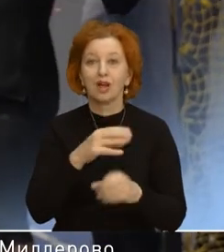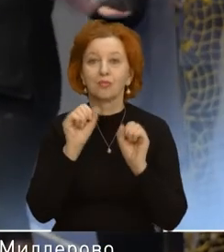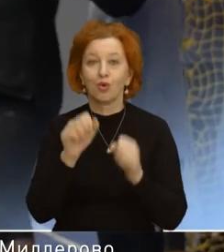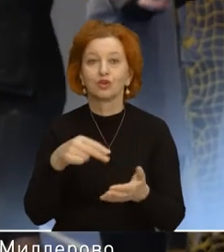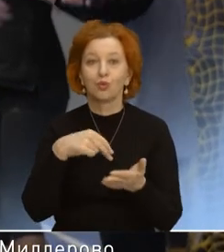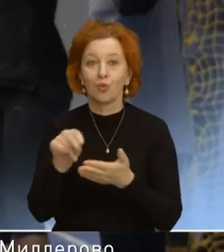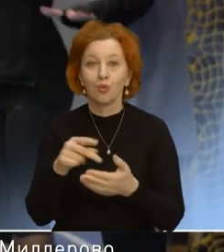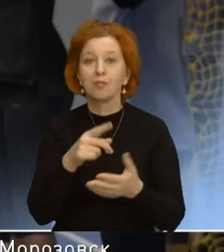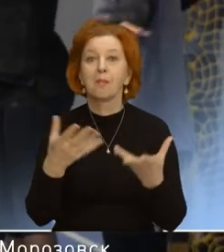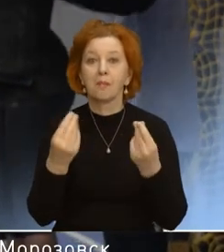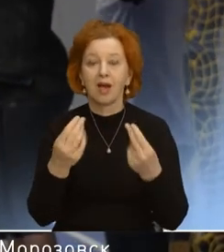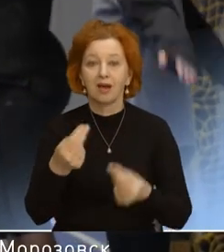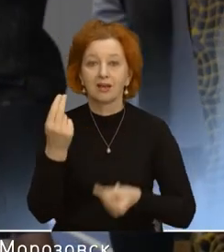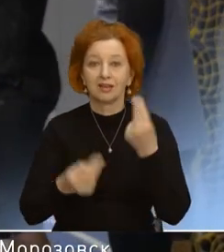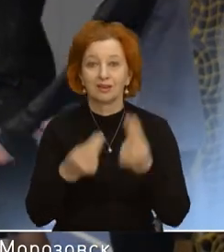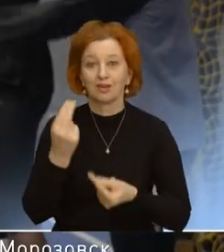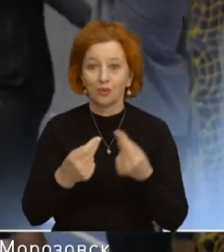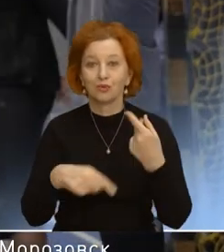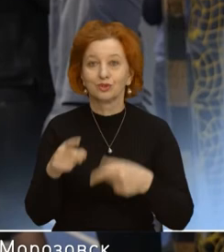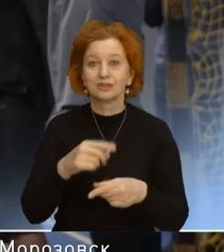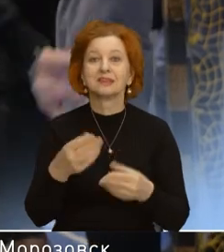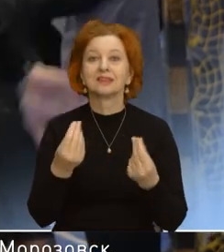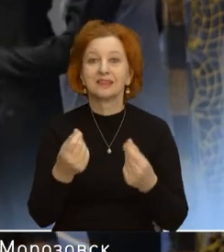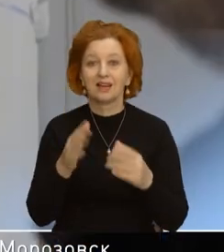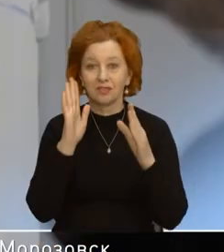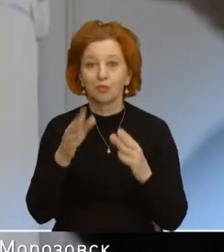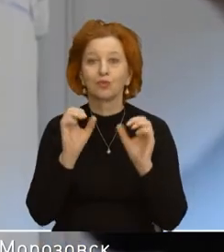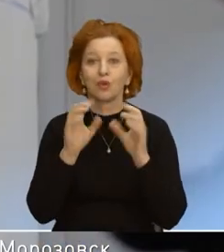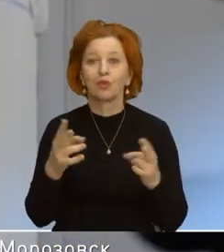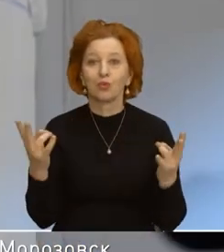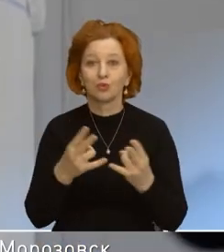приобрести мягкую игрушку. Все вырученные средства пойдут на помощь нуждающимся детям.